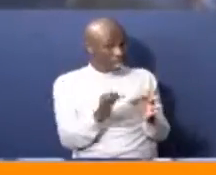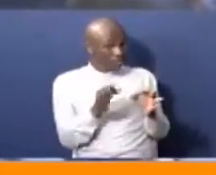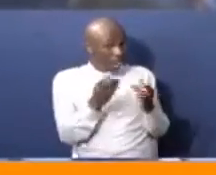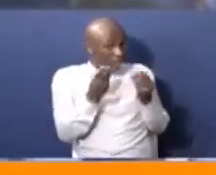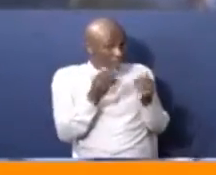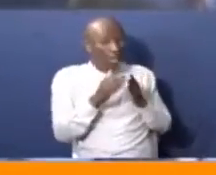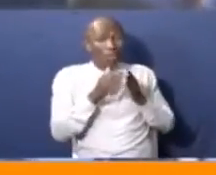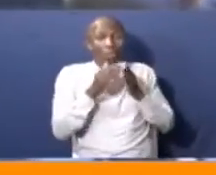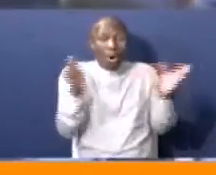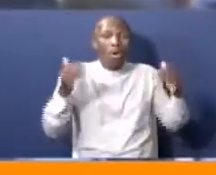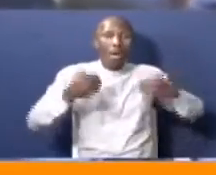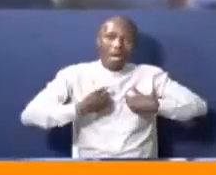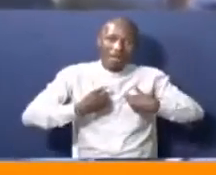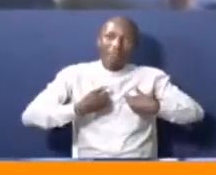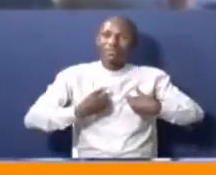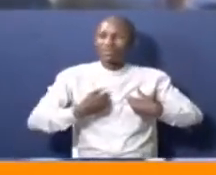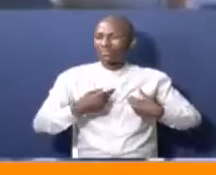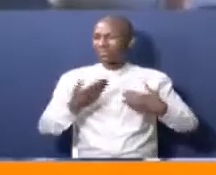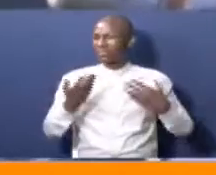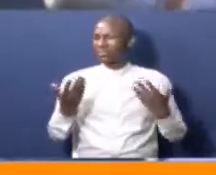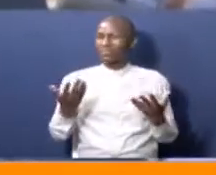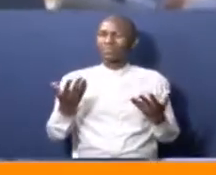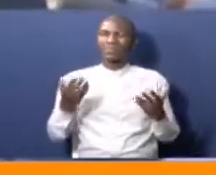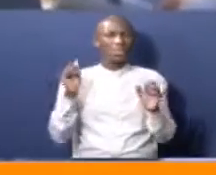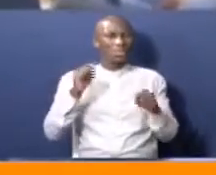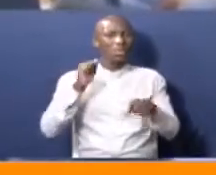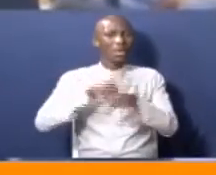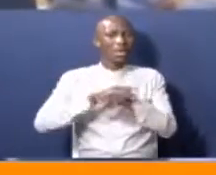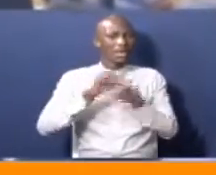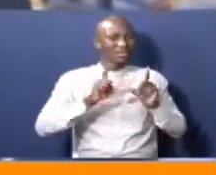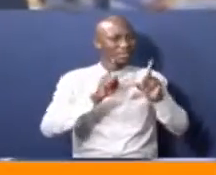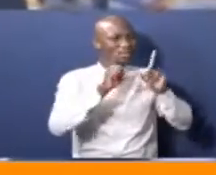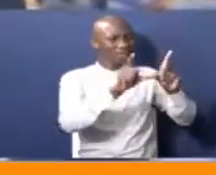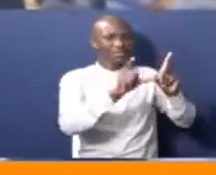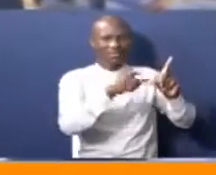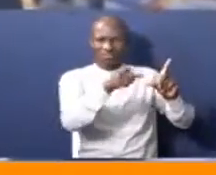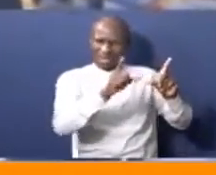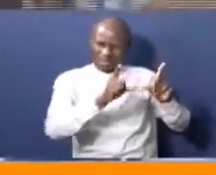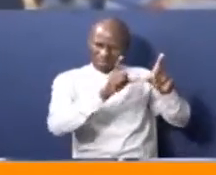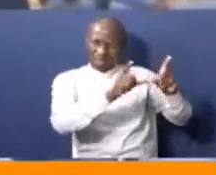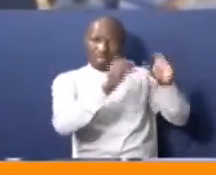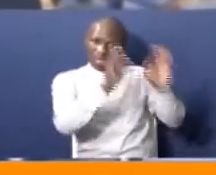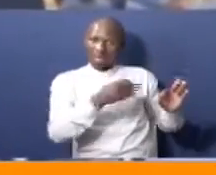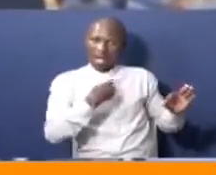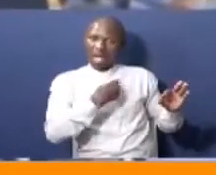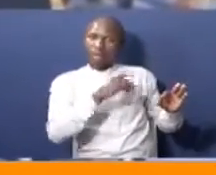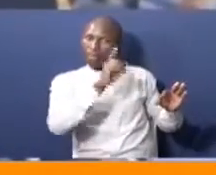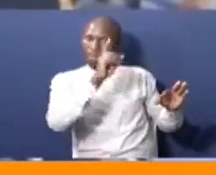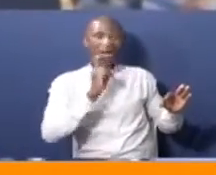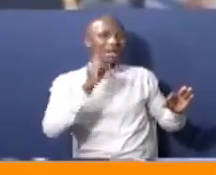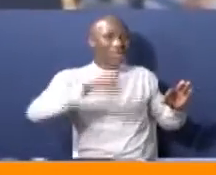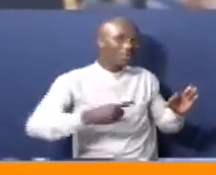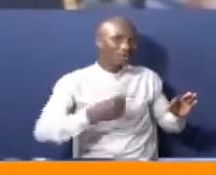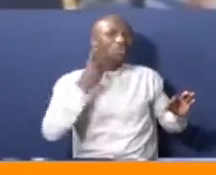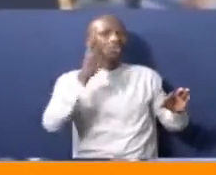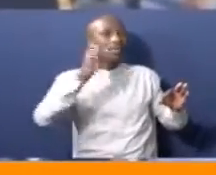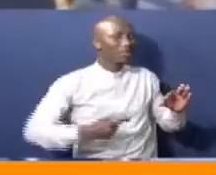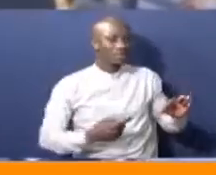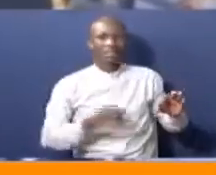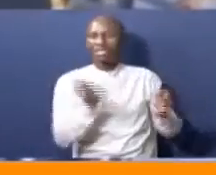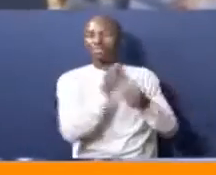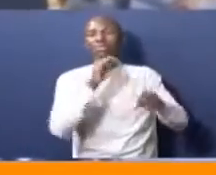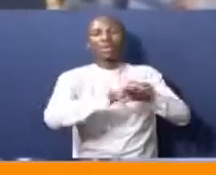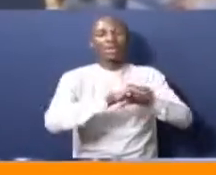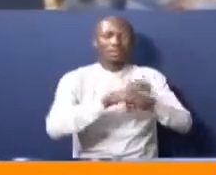nyingi zaidi ndio upate license. Na hiyo license kama una 100,000, 200,000 uwezi